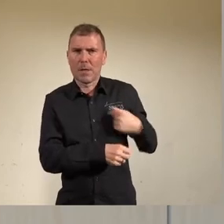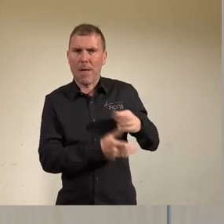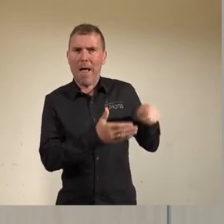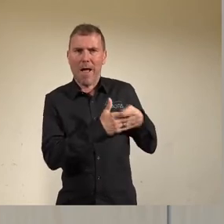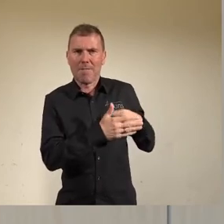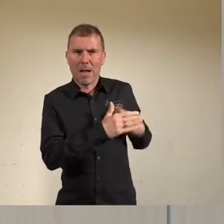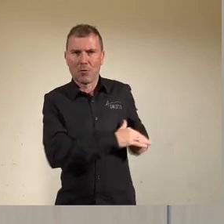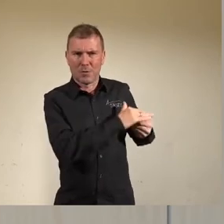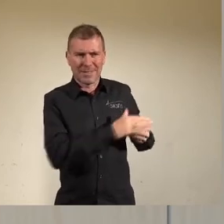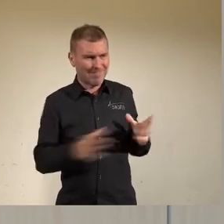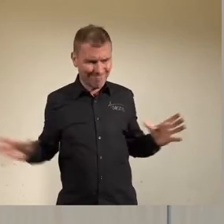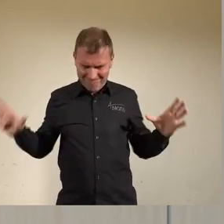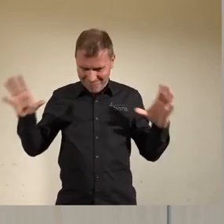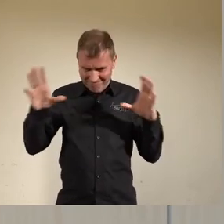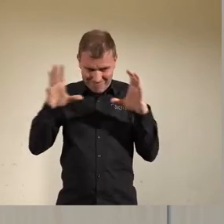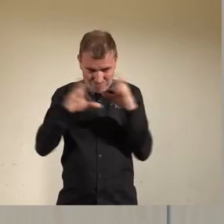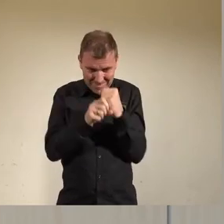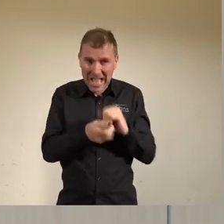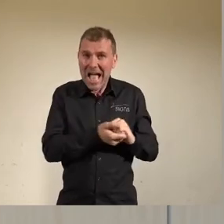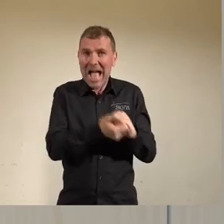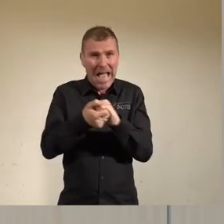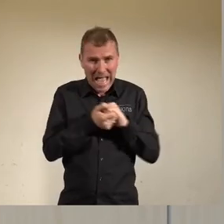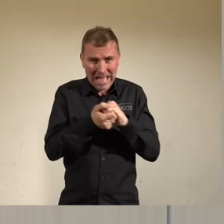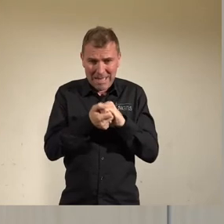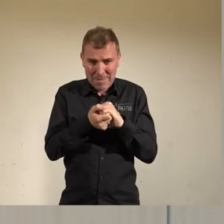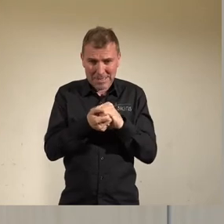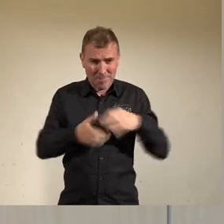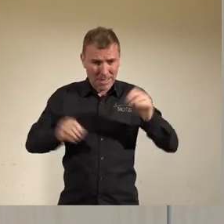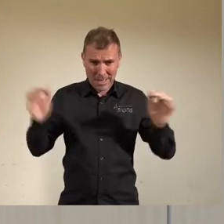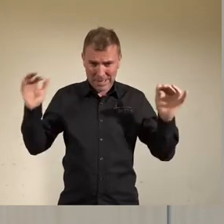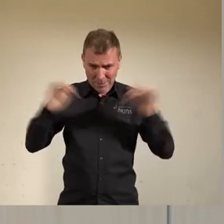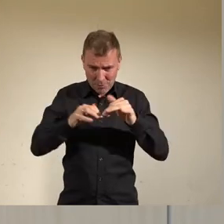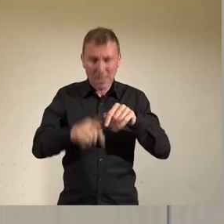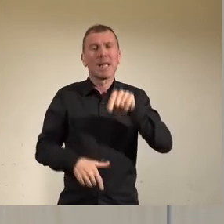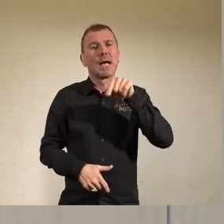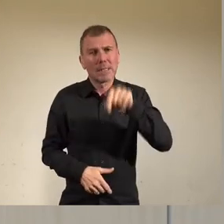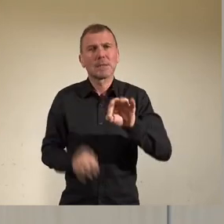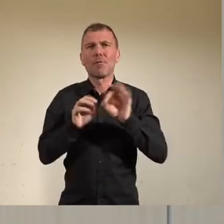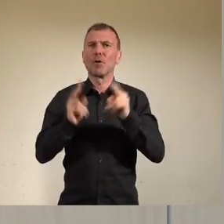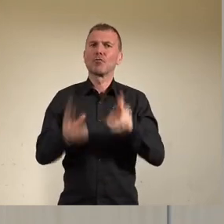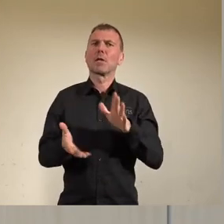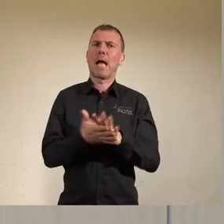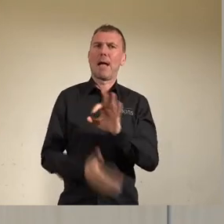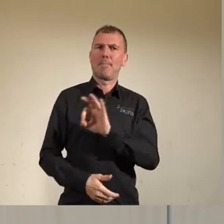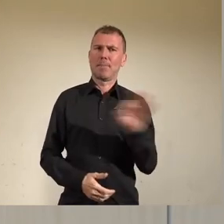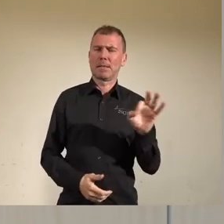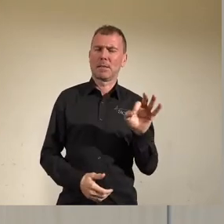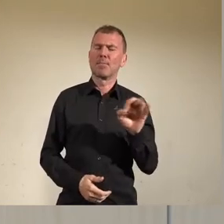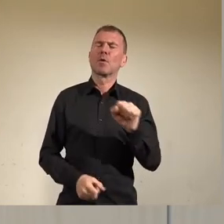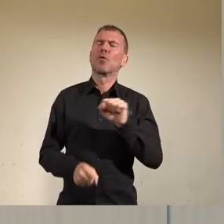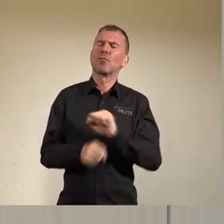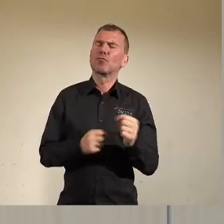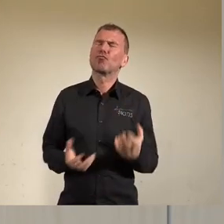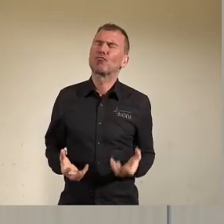was dann herausgearbeitet ist, ist das, was der Stadt Bestes ist. Und das versuchen wir zu finden mit diesem Haushalt unter extrem